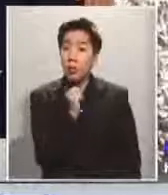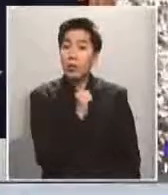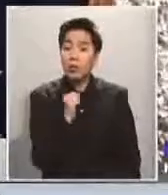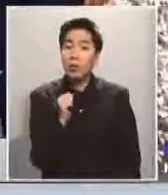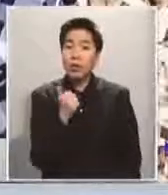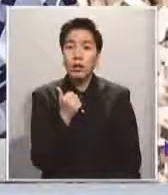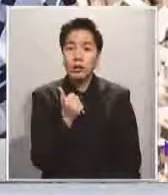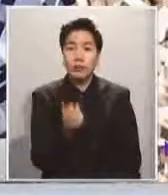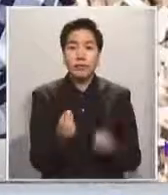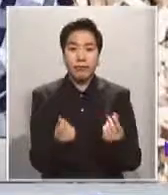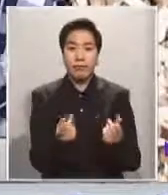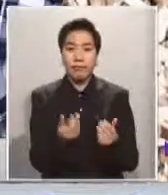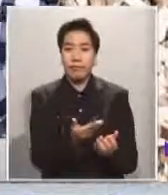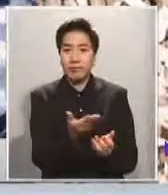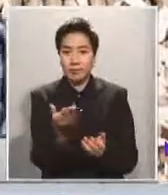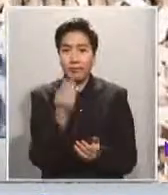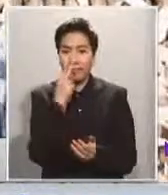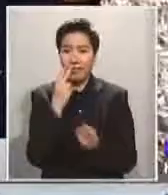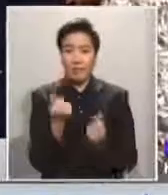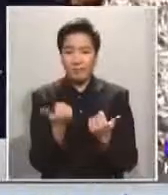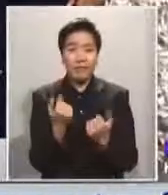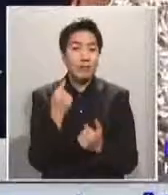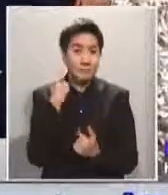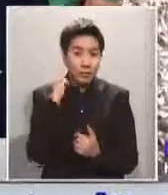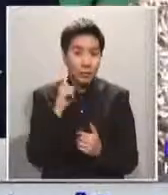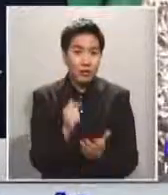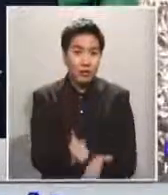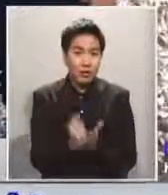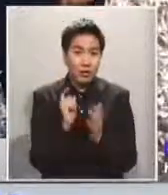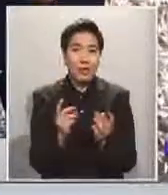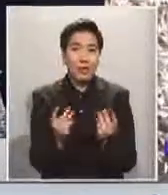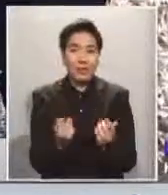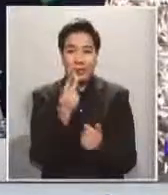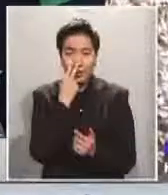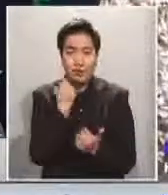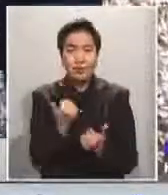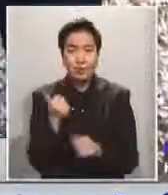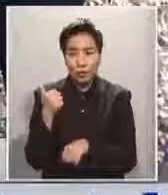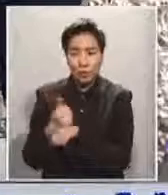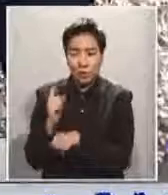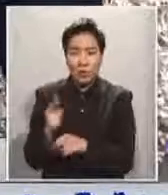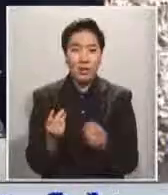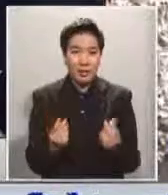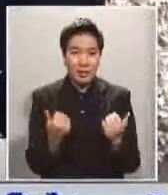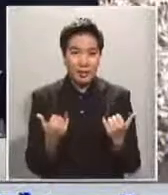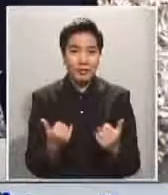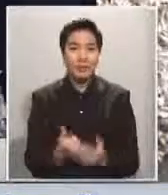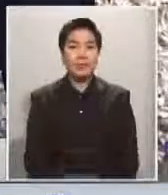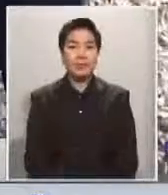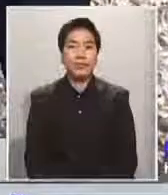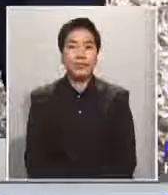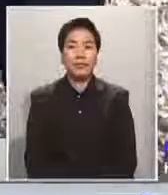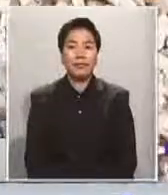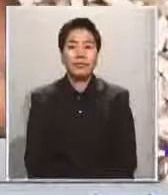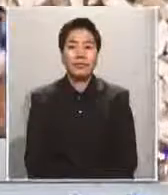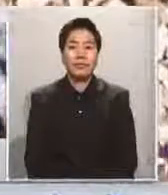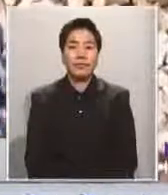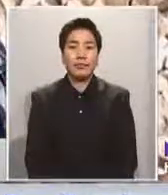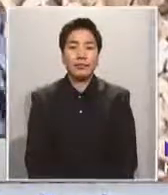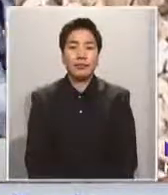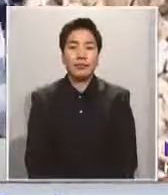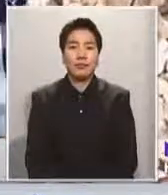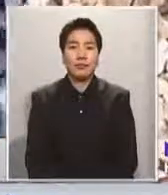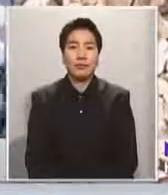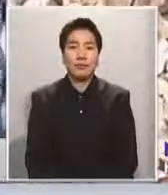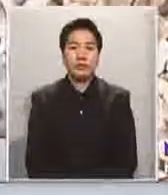ฮียยังเต้นนะ ครับ ท่านผู้ช่วยยังเต้นนะฮะท่านหัวหน้ายังเต้นนะได้เลย ช